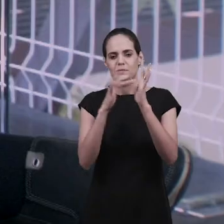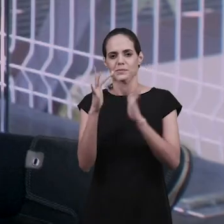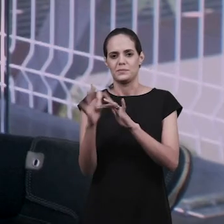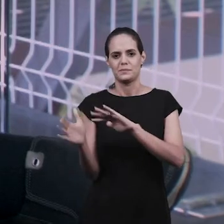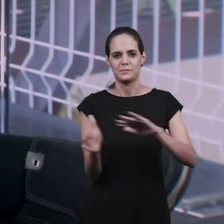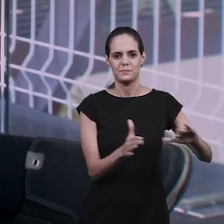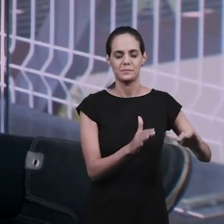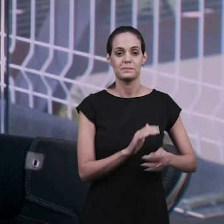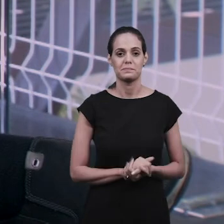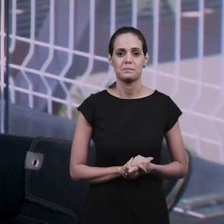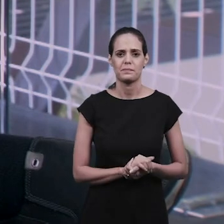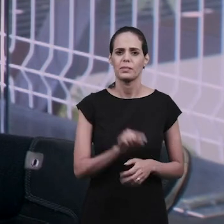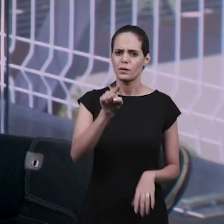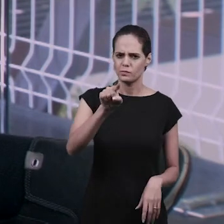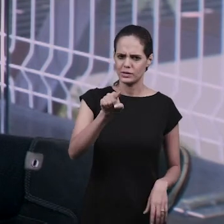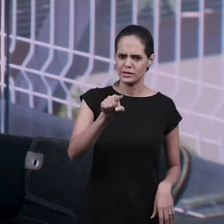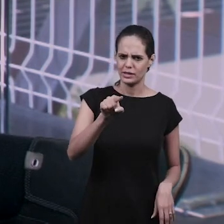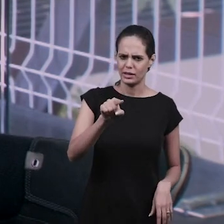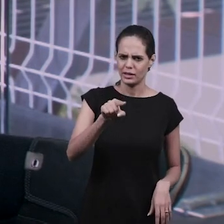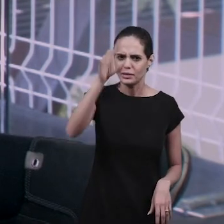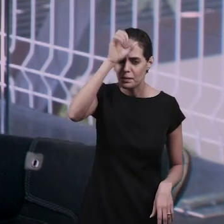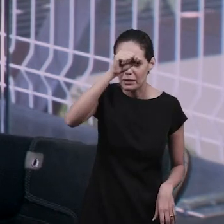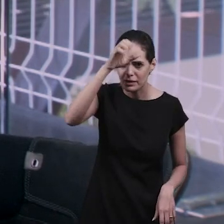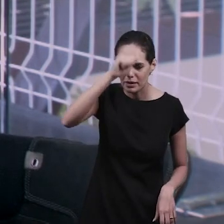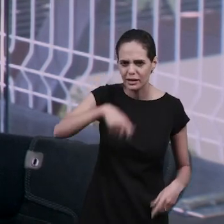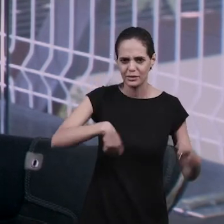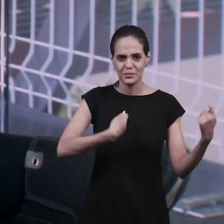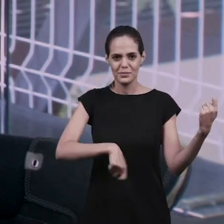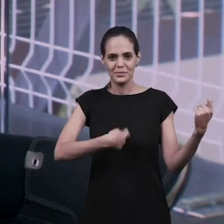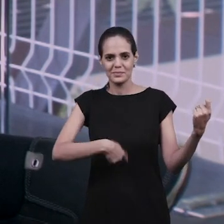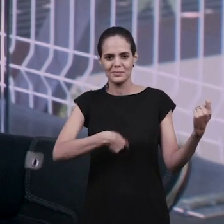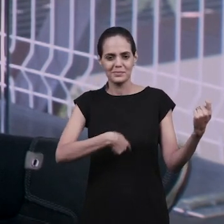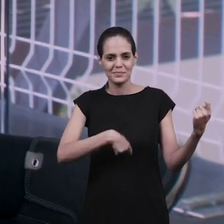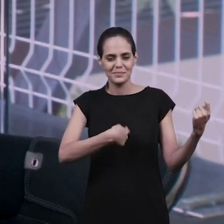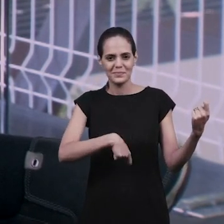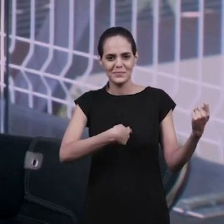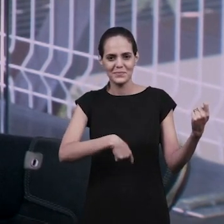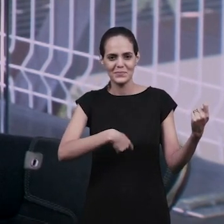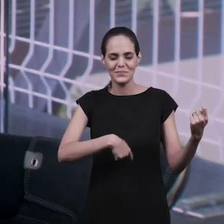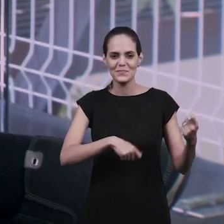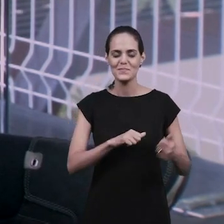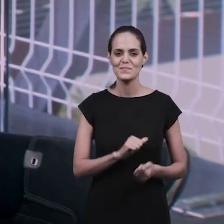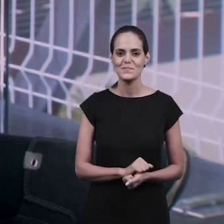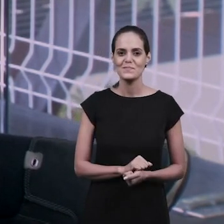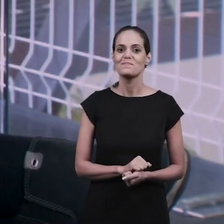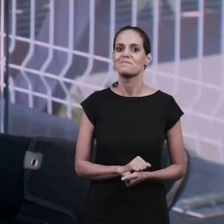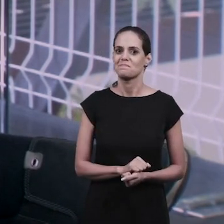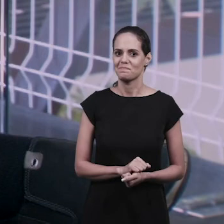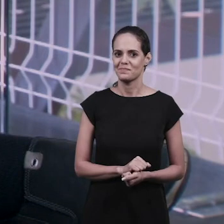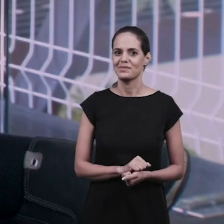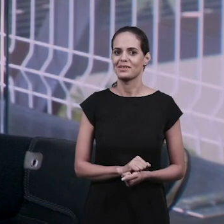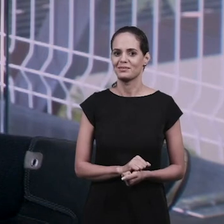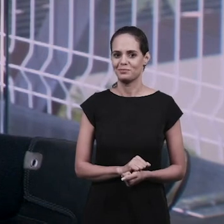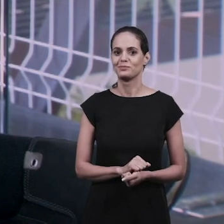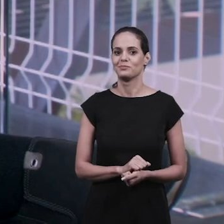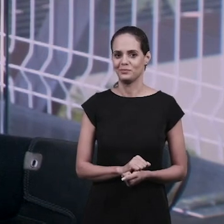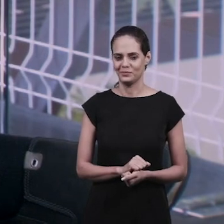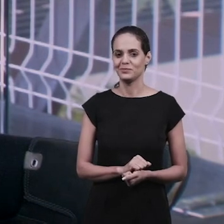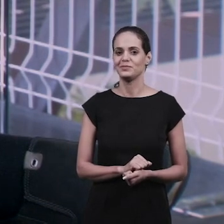Jésus. Vous avez appris à jouer la guitare. Ça, c'est un instrument très